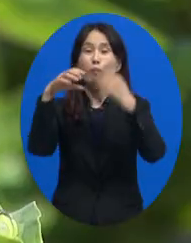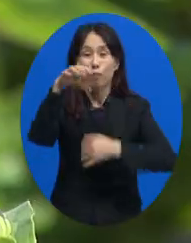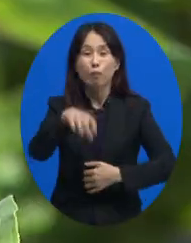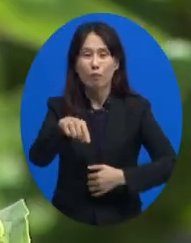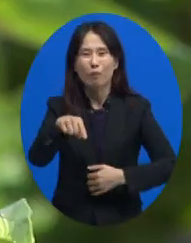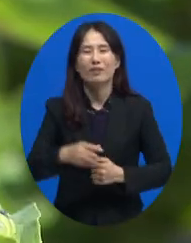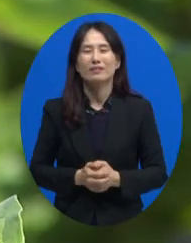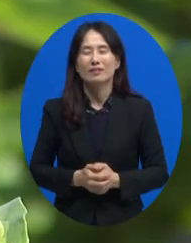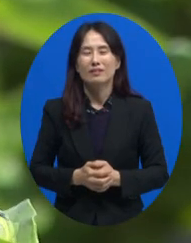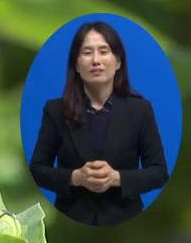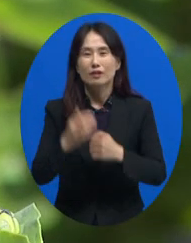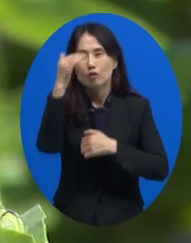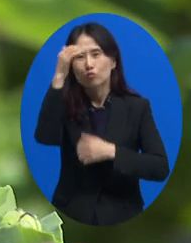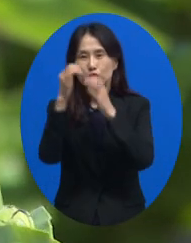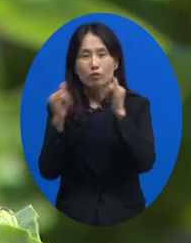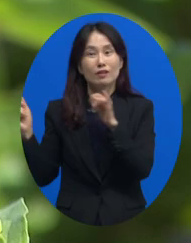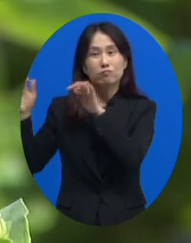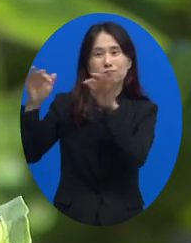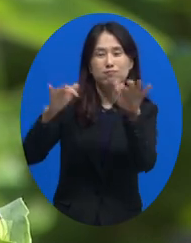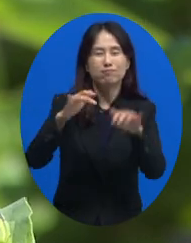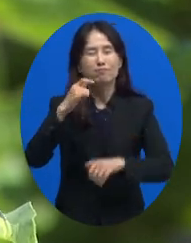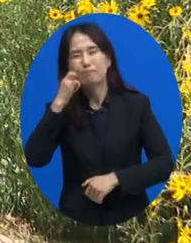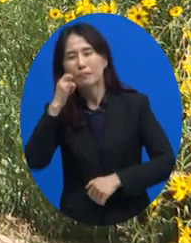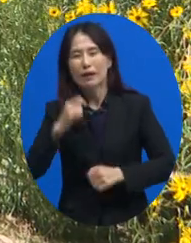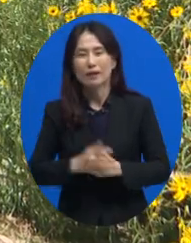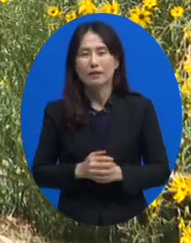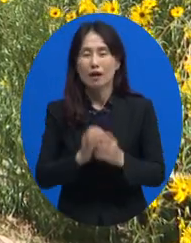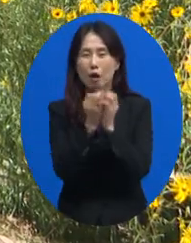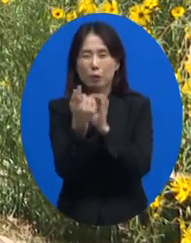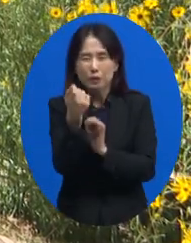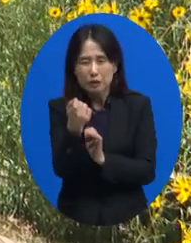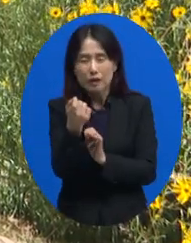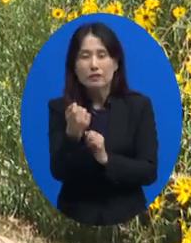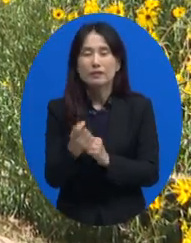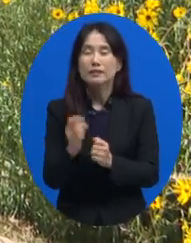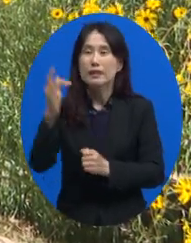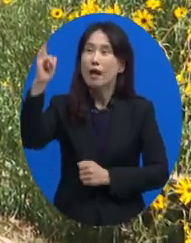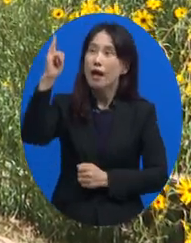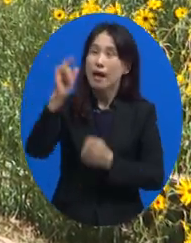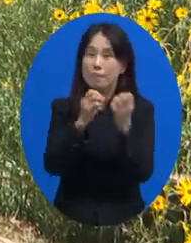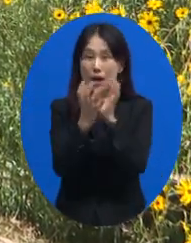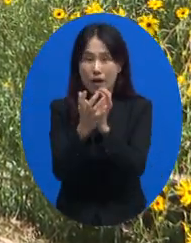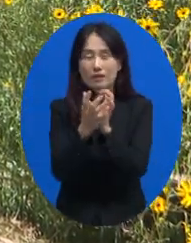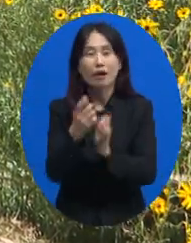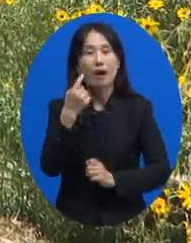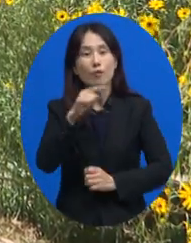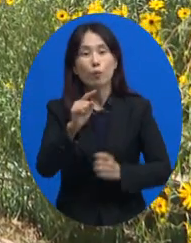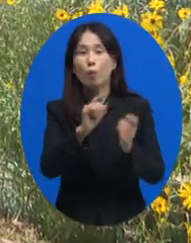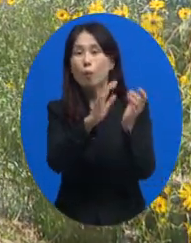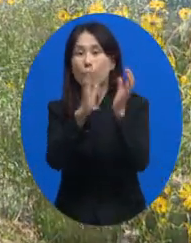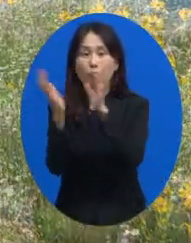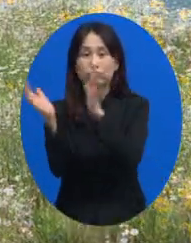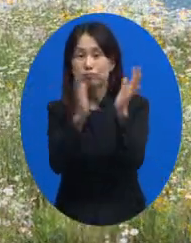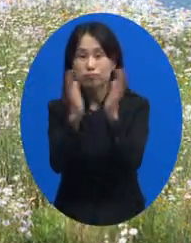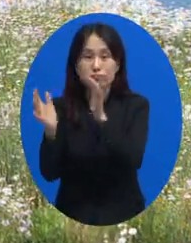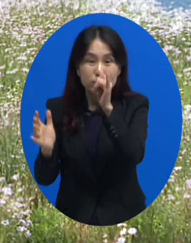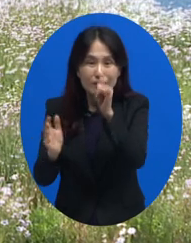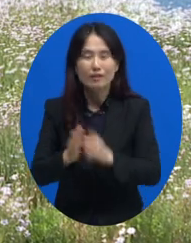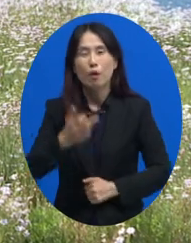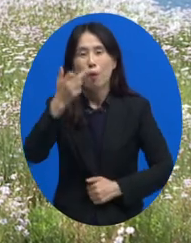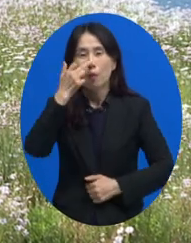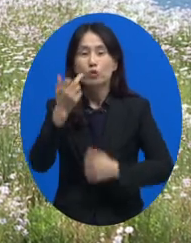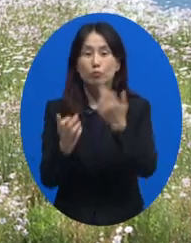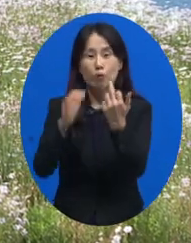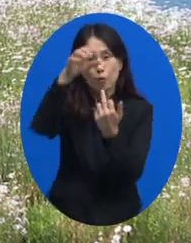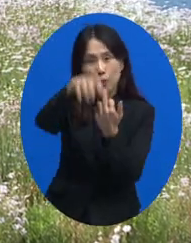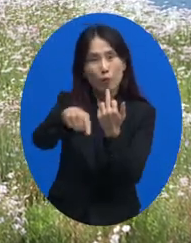자아내는 백일홍도 관광객들을 유혹합니다. 꽃 크기가 작은 수꾼 해바라기가 금빛 물결을 이루고 코스모스